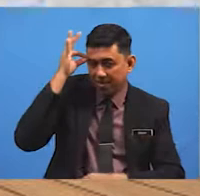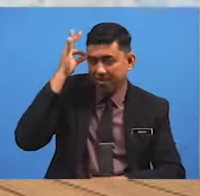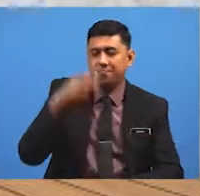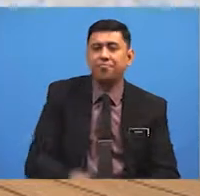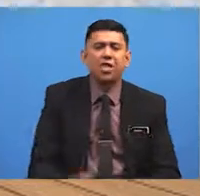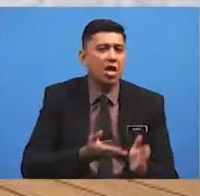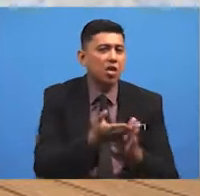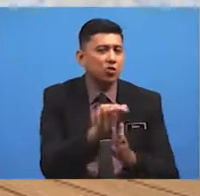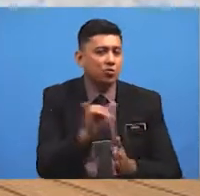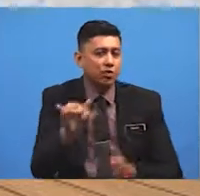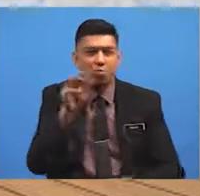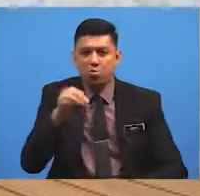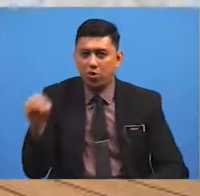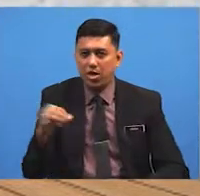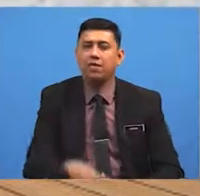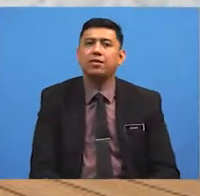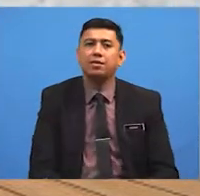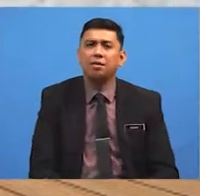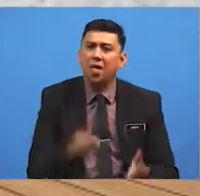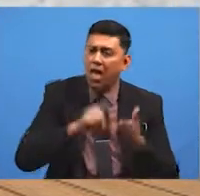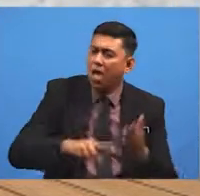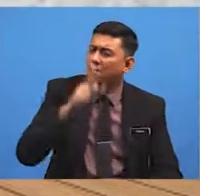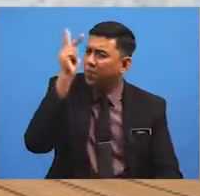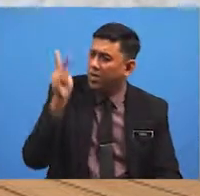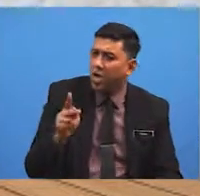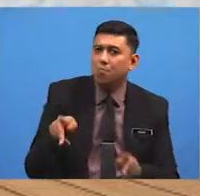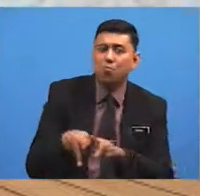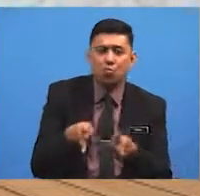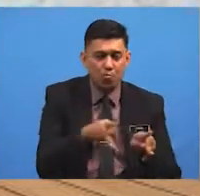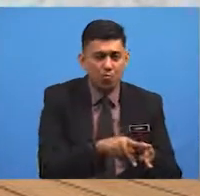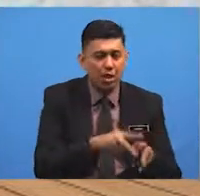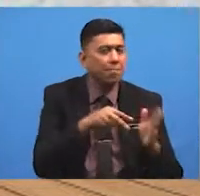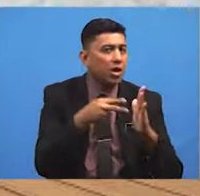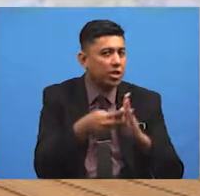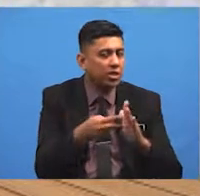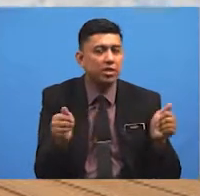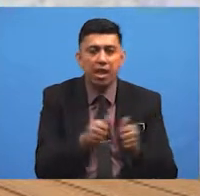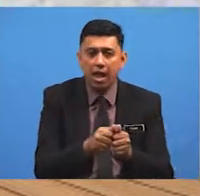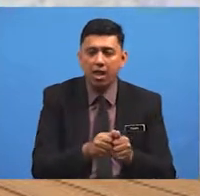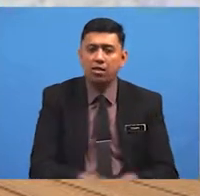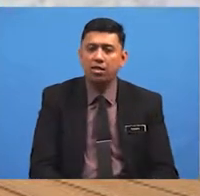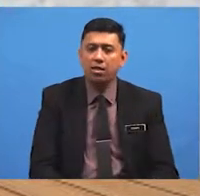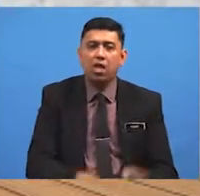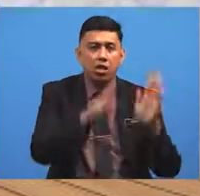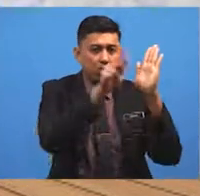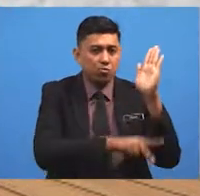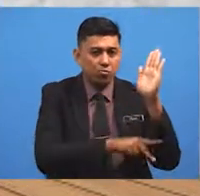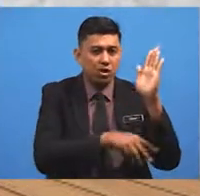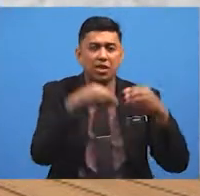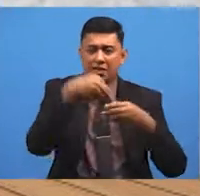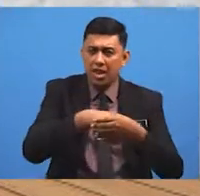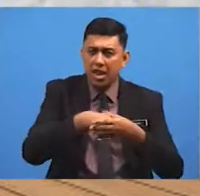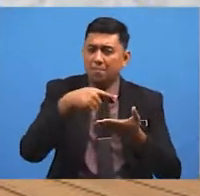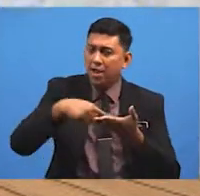seterusnya murid-murid Apakah punya yang dimaksudkan dengan kurangan dalam